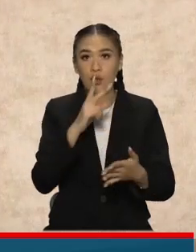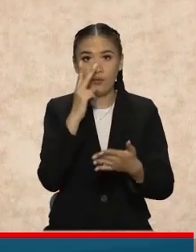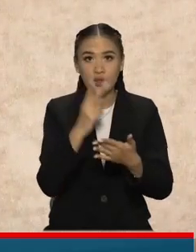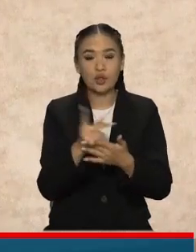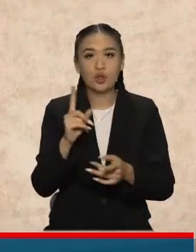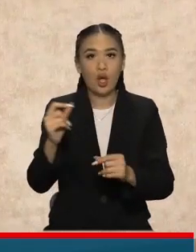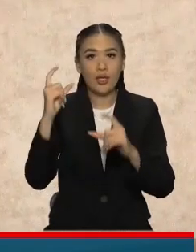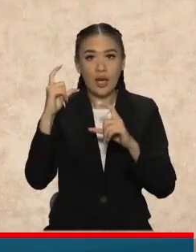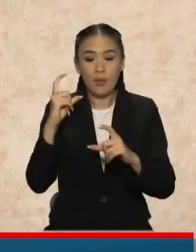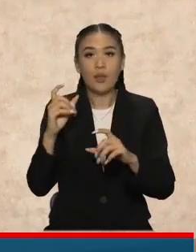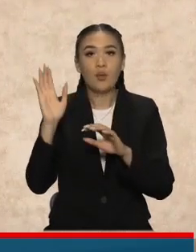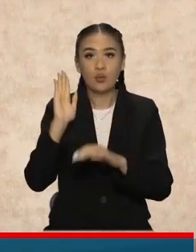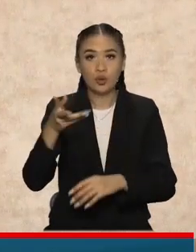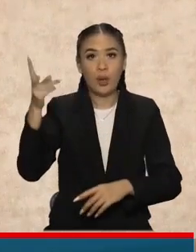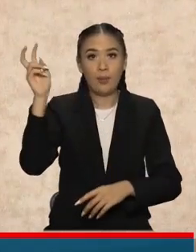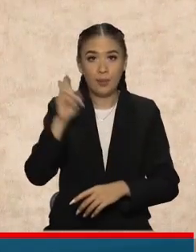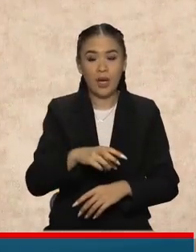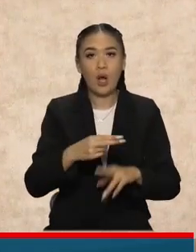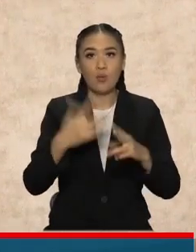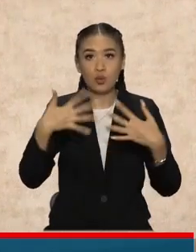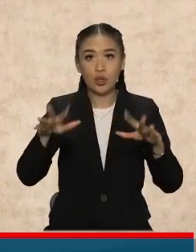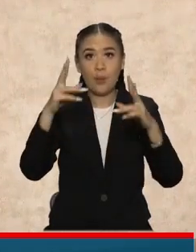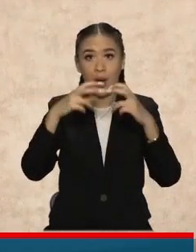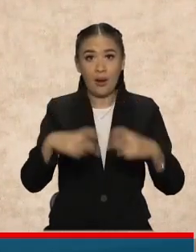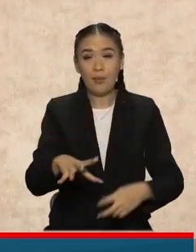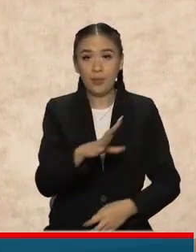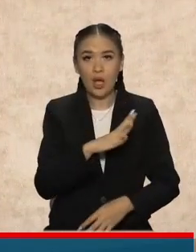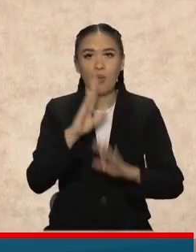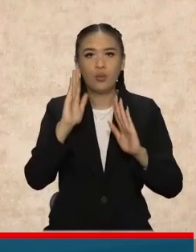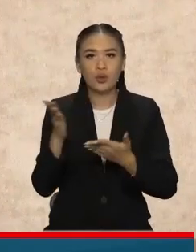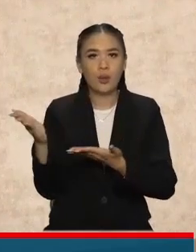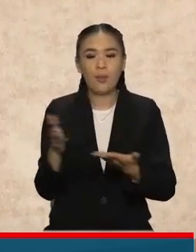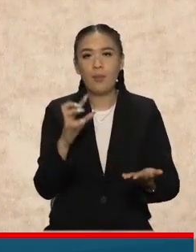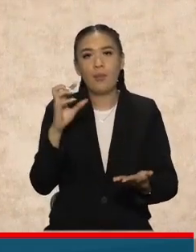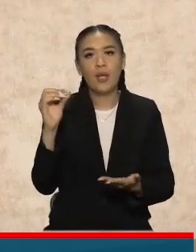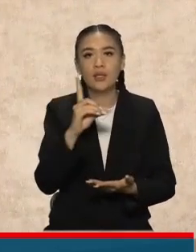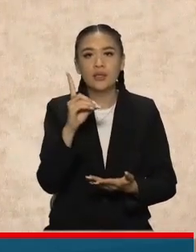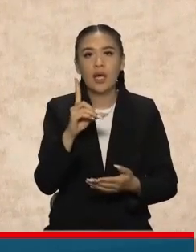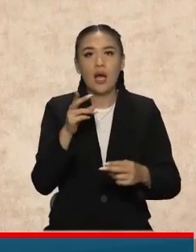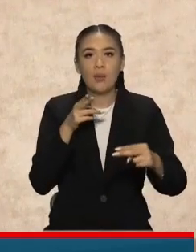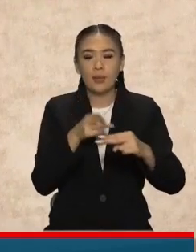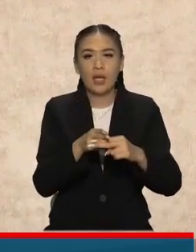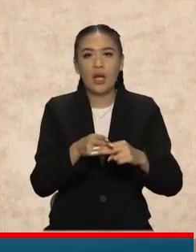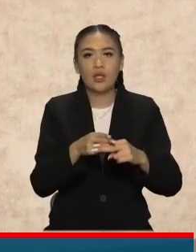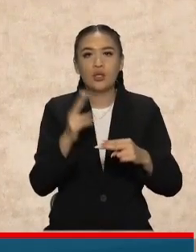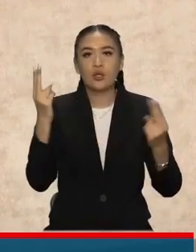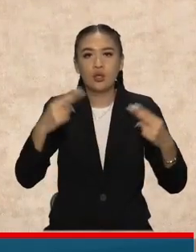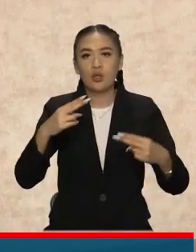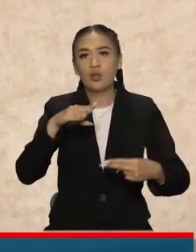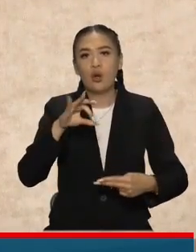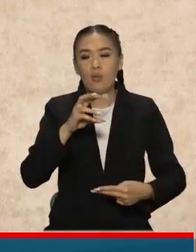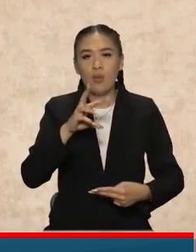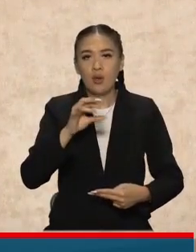автотранспортные средства прибывает мы его уже проверили мы ему обеспечим беспрепятственный проезд через таможенный пункт пропуска